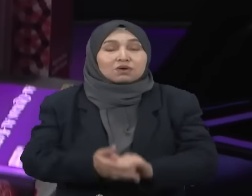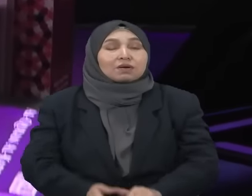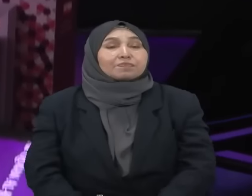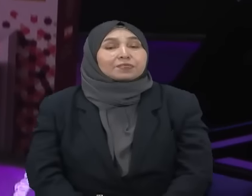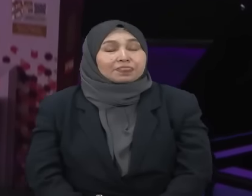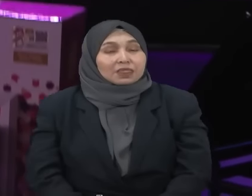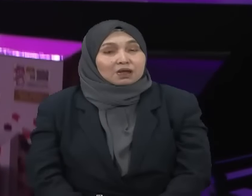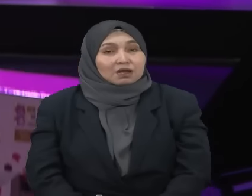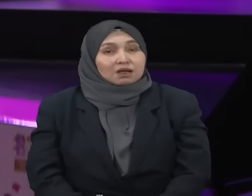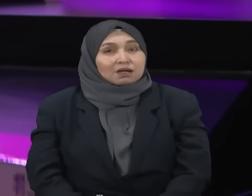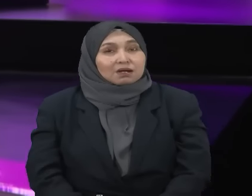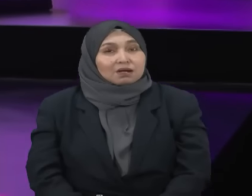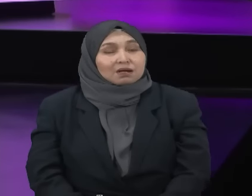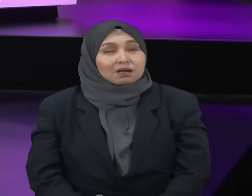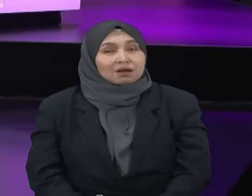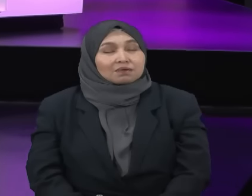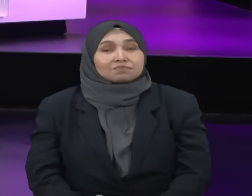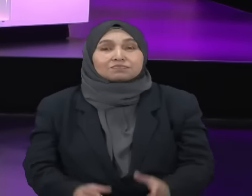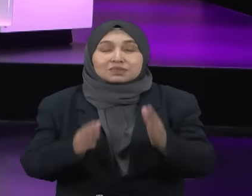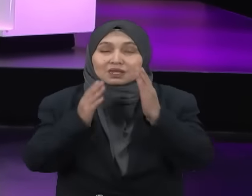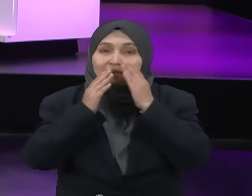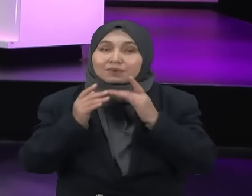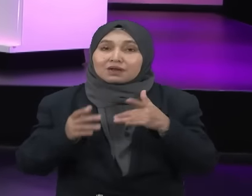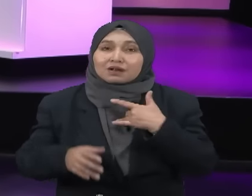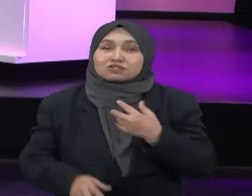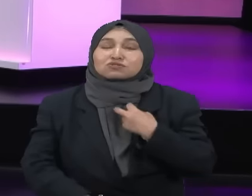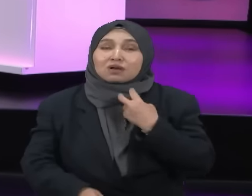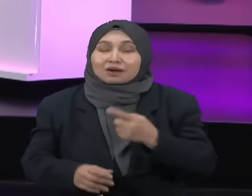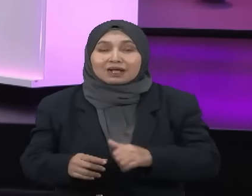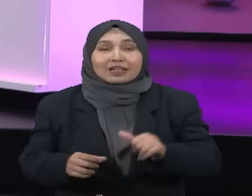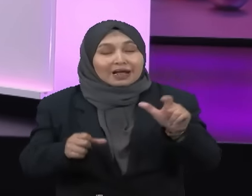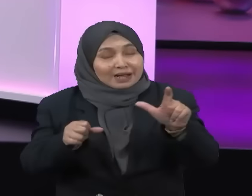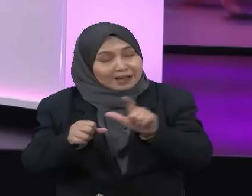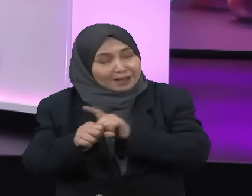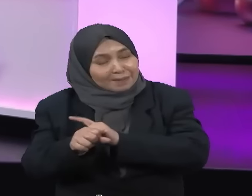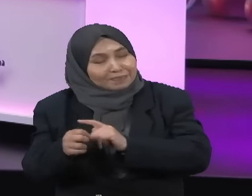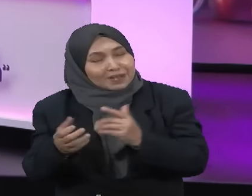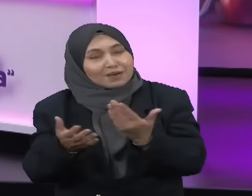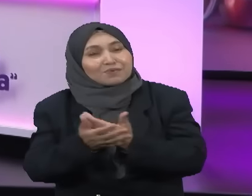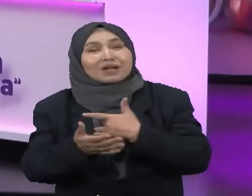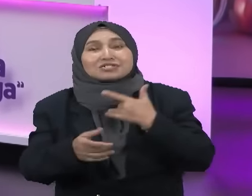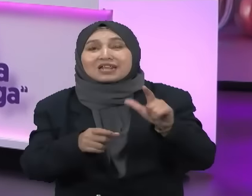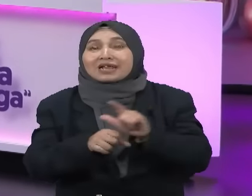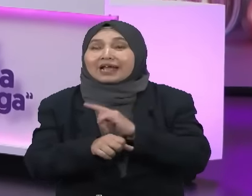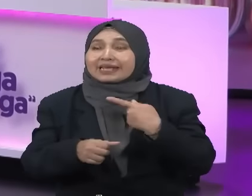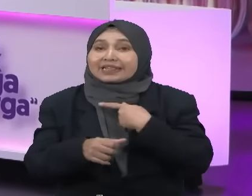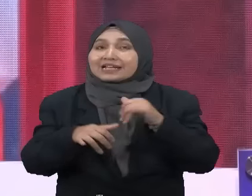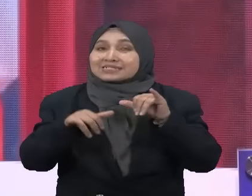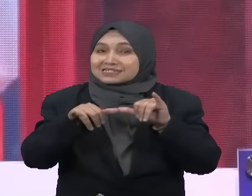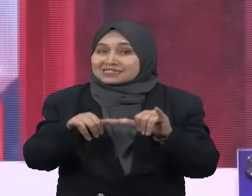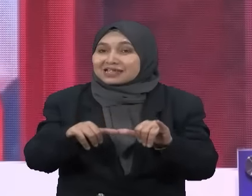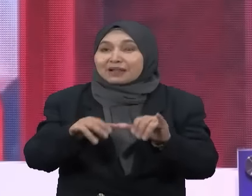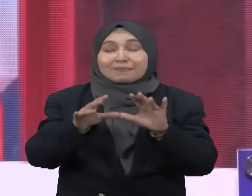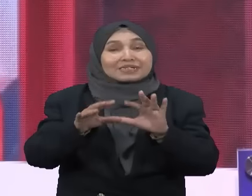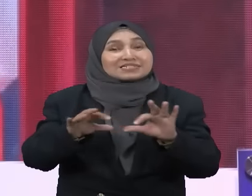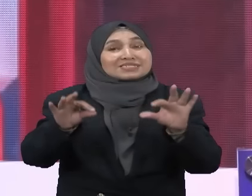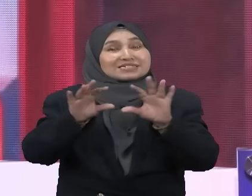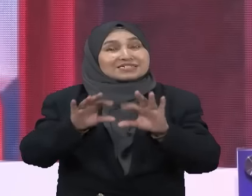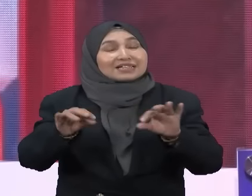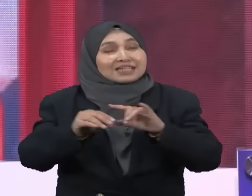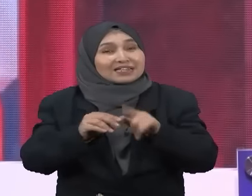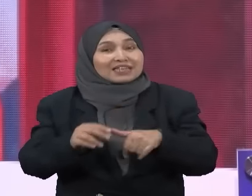Sadaqallahul Azim. Alhamdulillah Ustaz, rasa lengkap rasanya. Baru rasa lengkap. Cerita ni Ustaz, masih lagi kita mencerita tentang